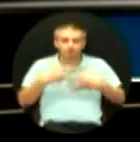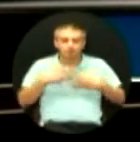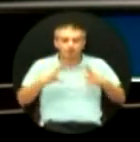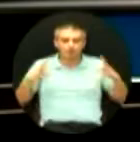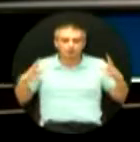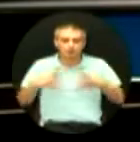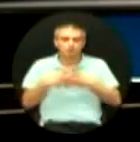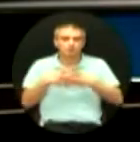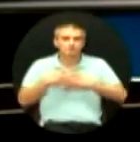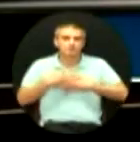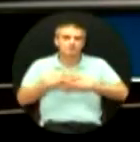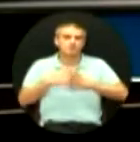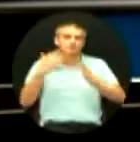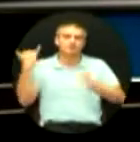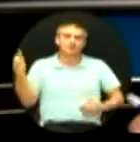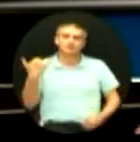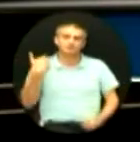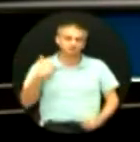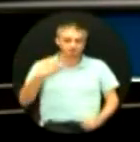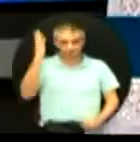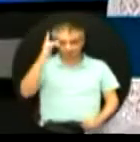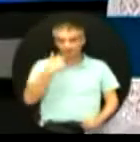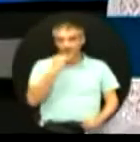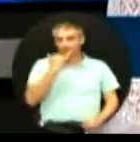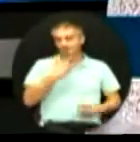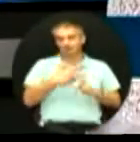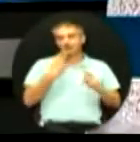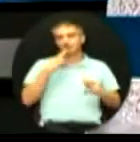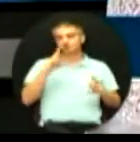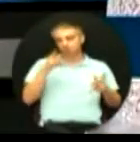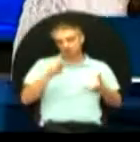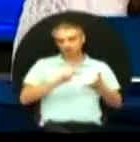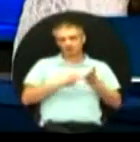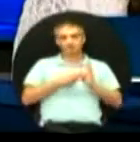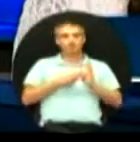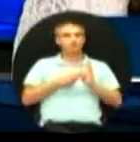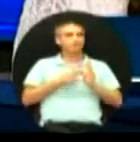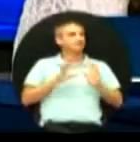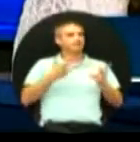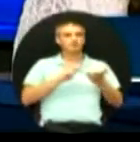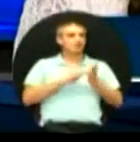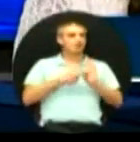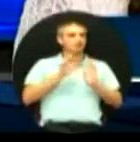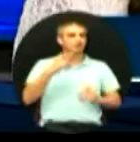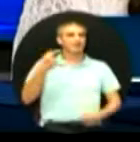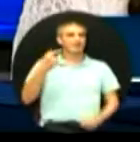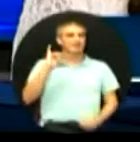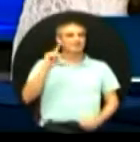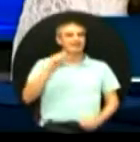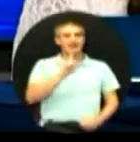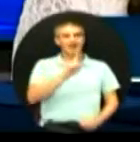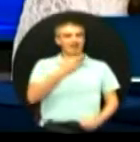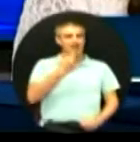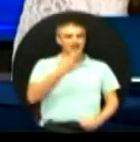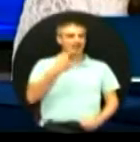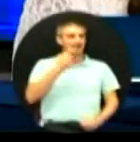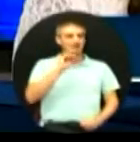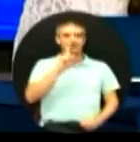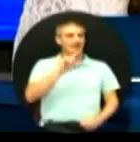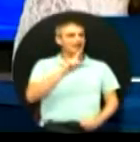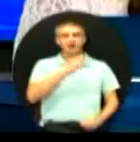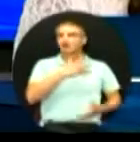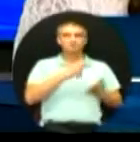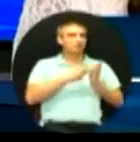שלנו, המאוחדת לנצח של נצחים. זה אומנם רק הצהרה, אבל זה התוכנית, עליה מתחייב ראש הממשלה, גמליאל? עליה ראשי הממשלה. מה התוכנית של